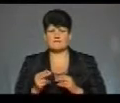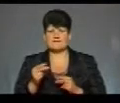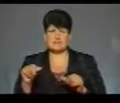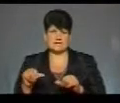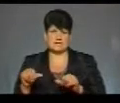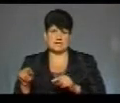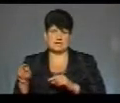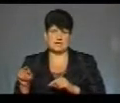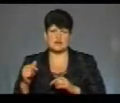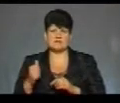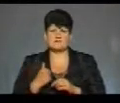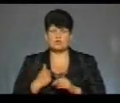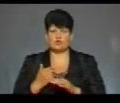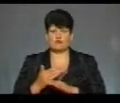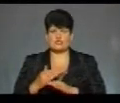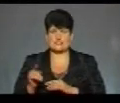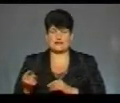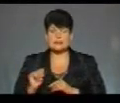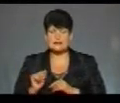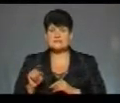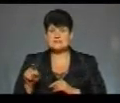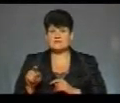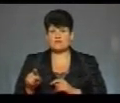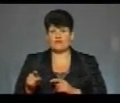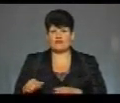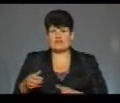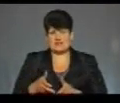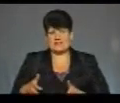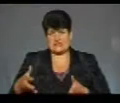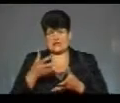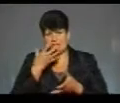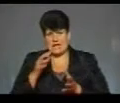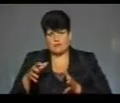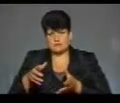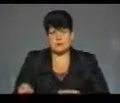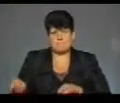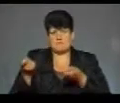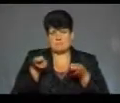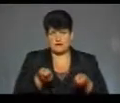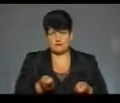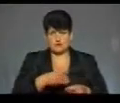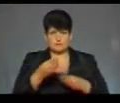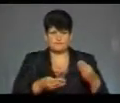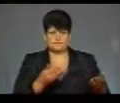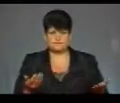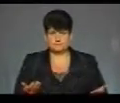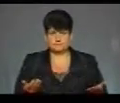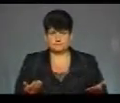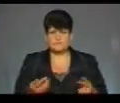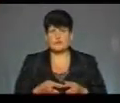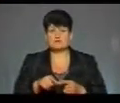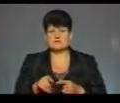їдальні військової частини на полігоні. Звідти у термосах її привезуть на пункти роздачі. В даній